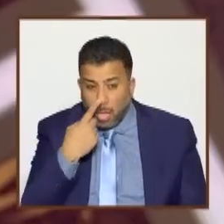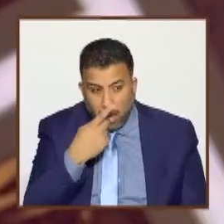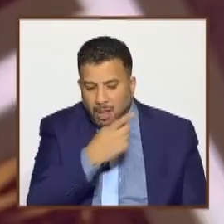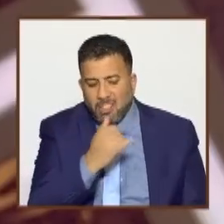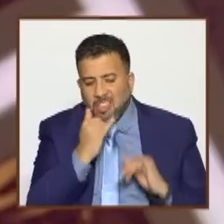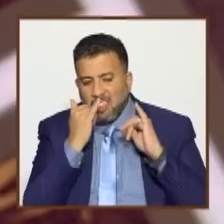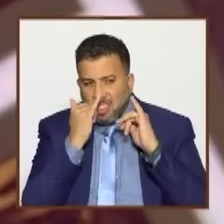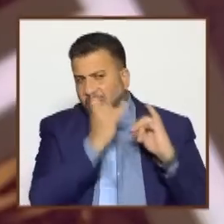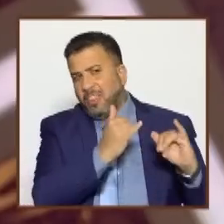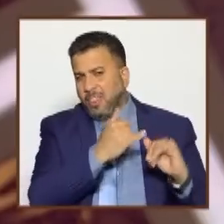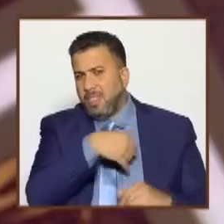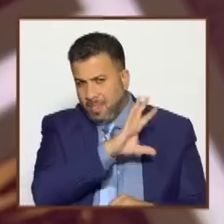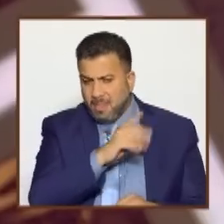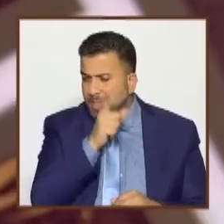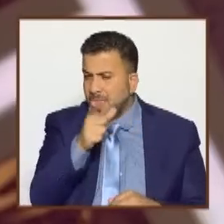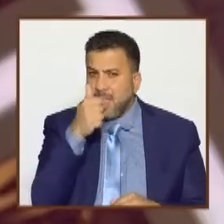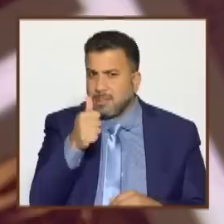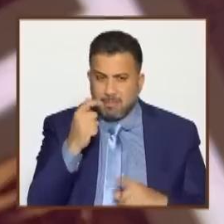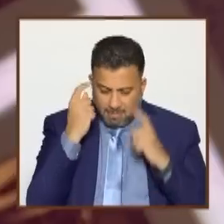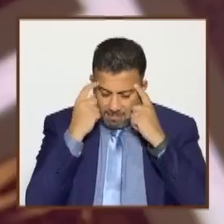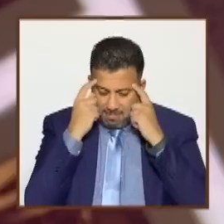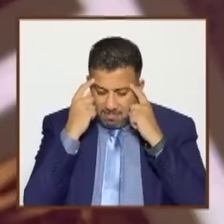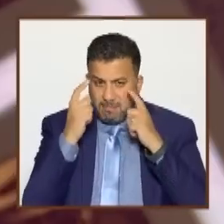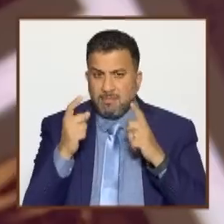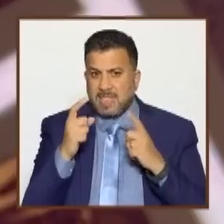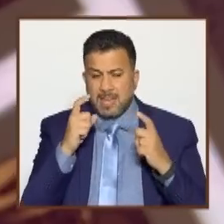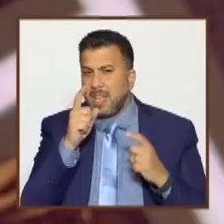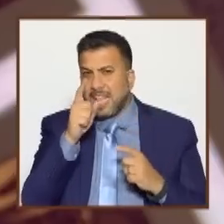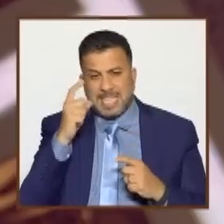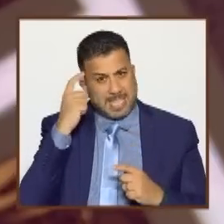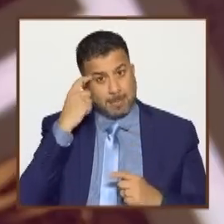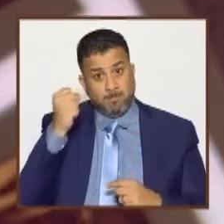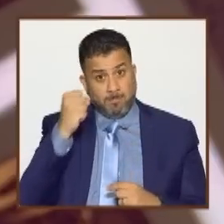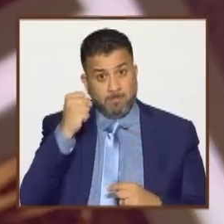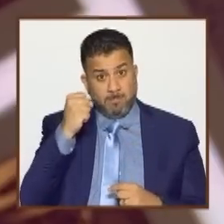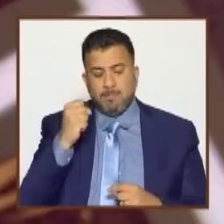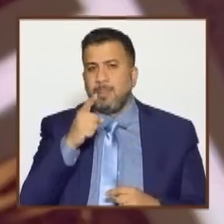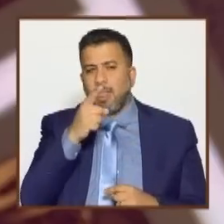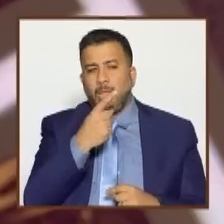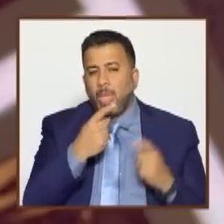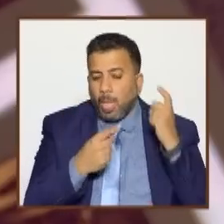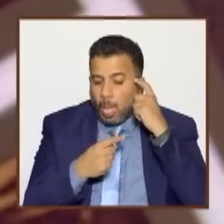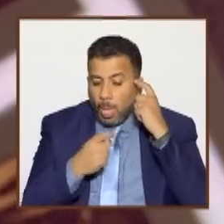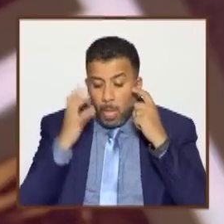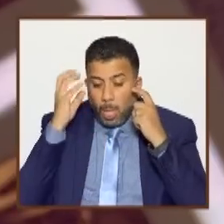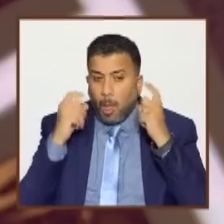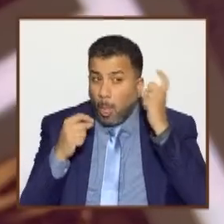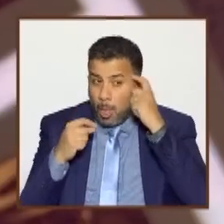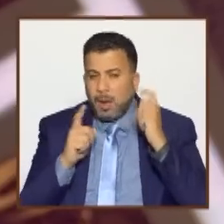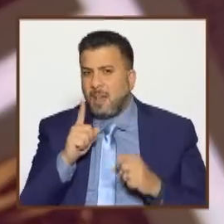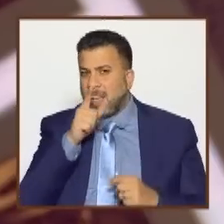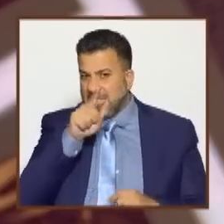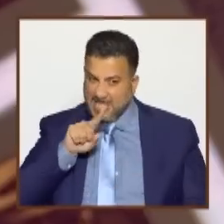ومعصية الشيطان لا تكون إلا بمعاندته ومناكفته وإضنائه